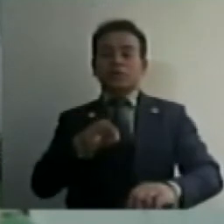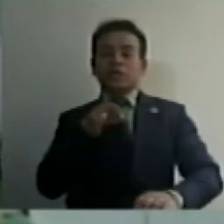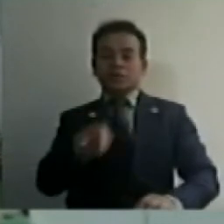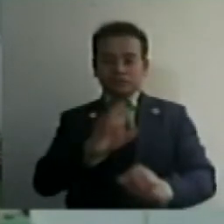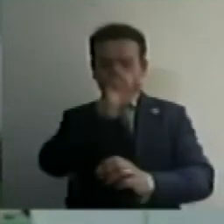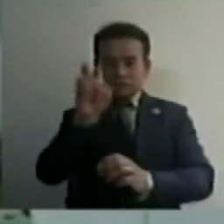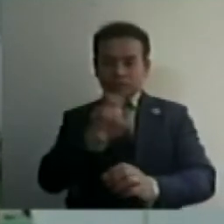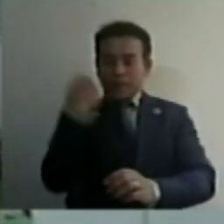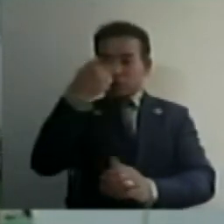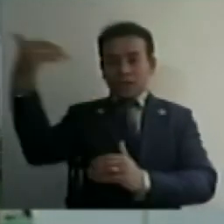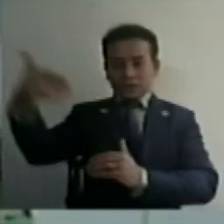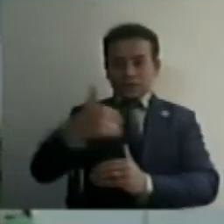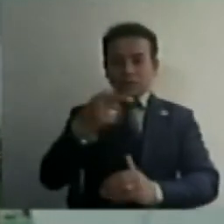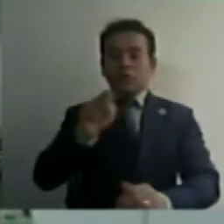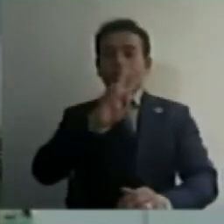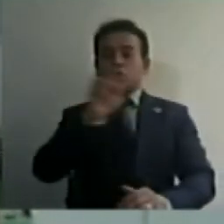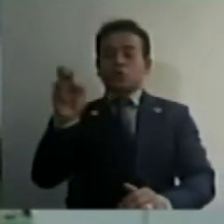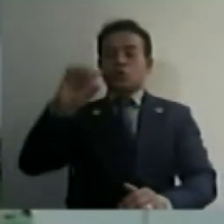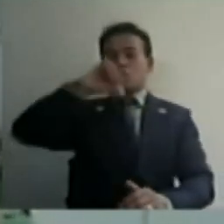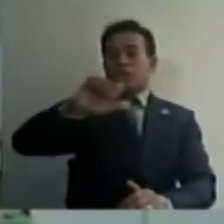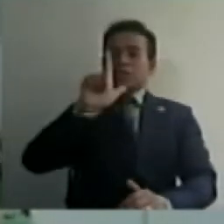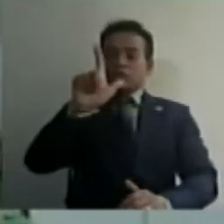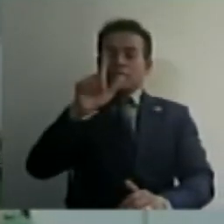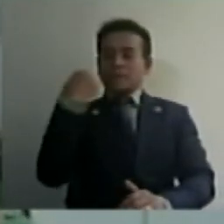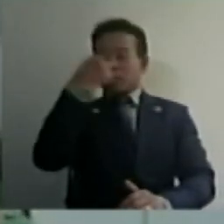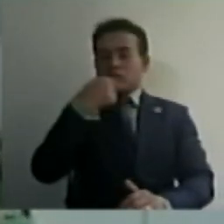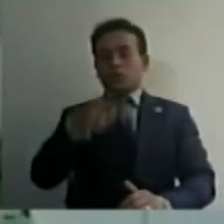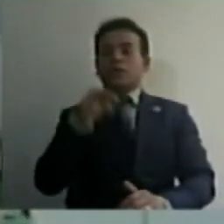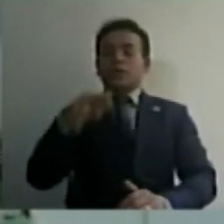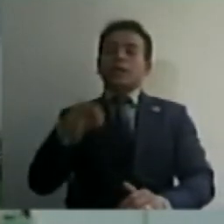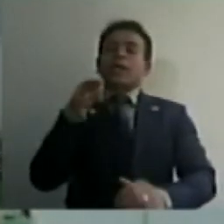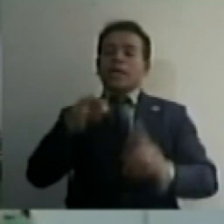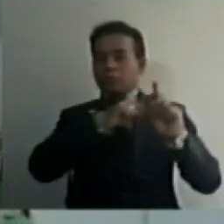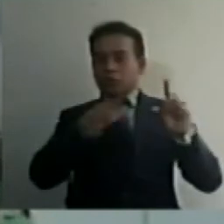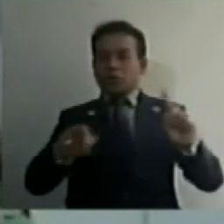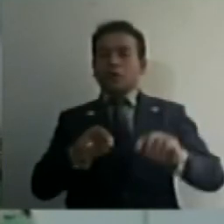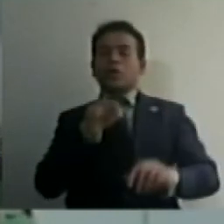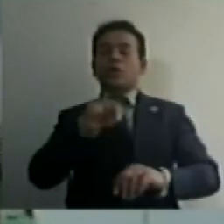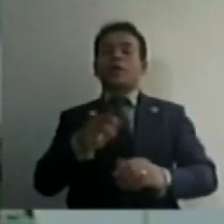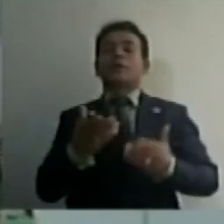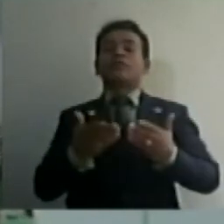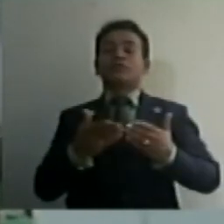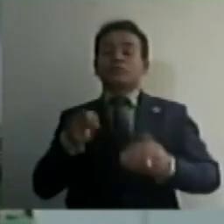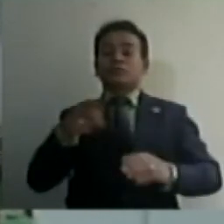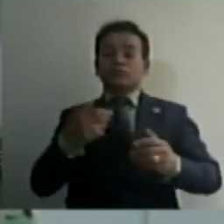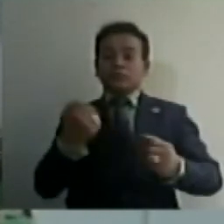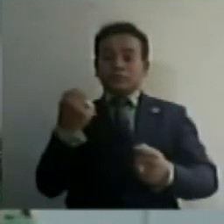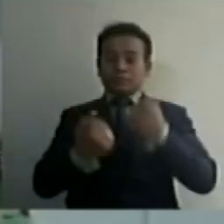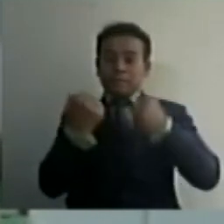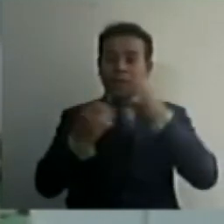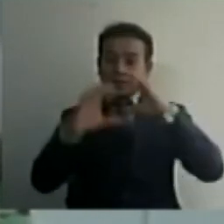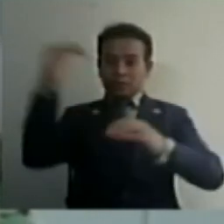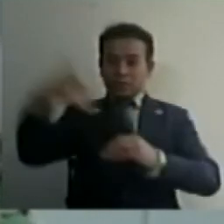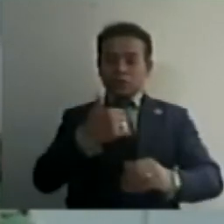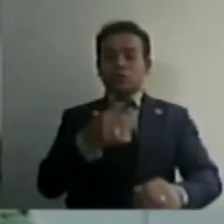297 জনকে, এবং এর মধ্যে স্থল বন্দরে আছে 24 ঘন্টায় 71 জন, সমুদ্র বন্দরে 204 জন এবং বিমান